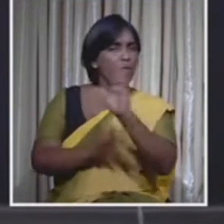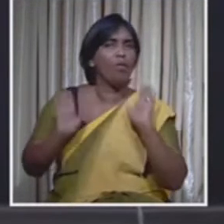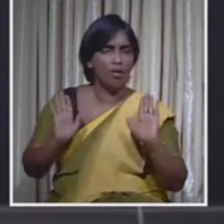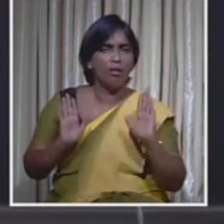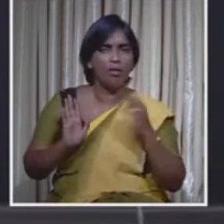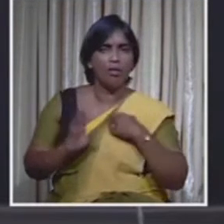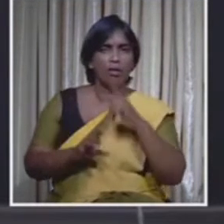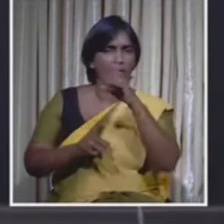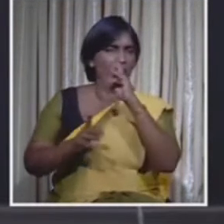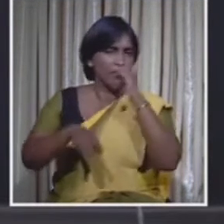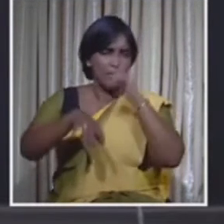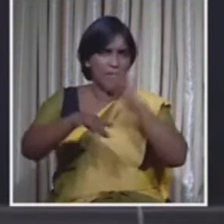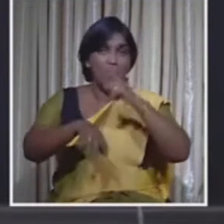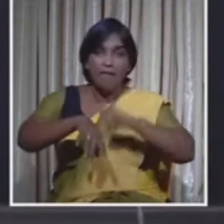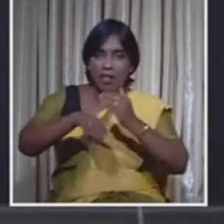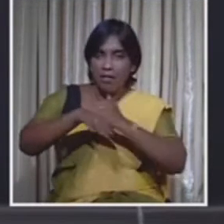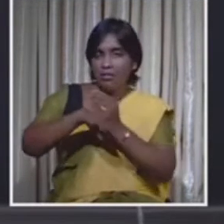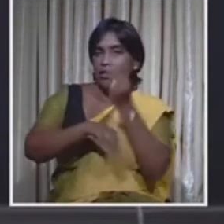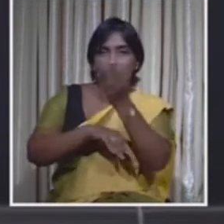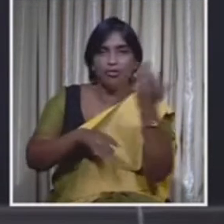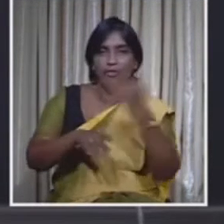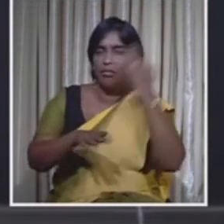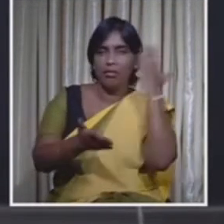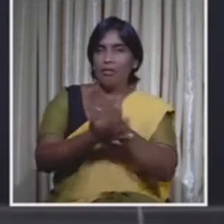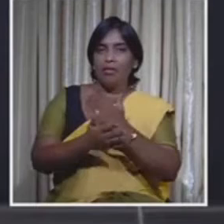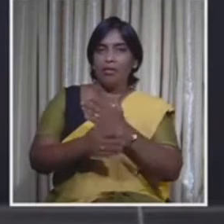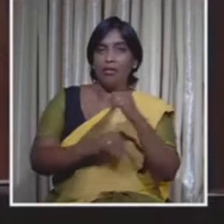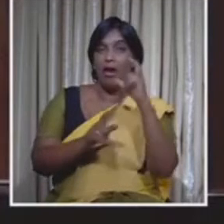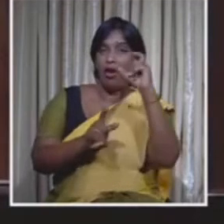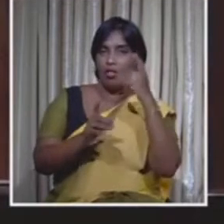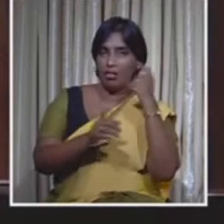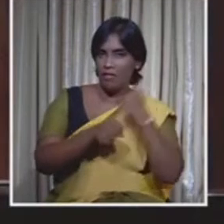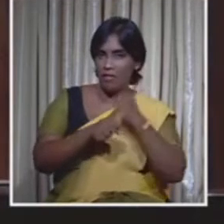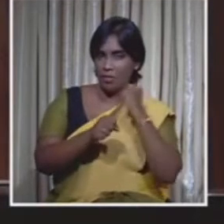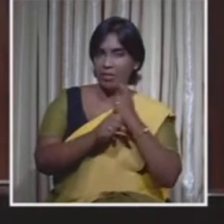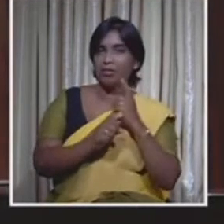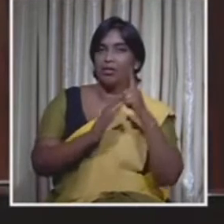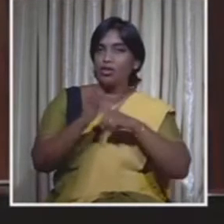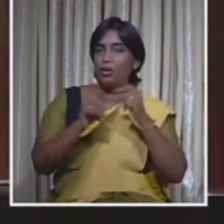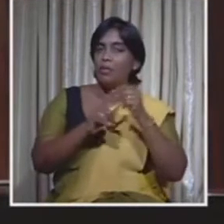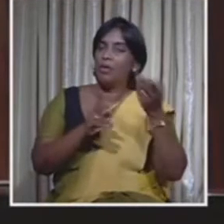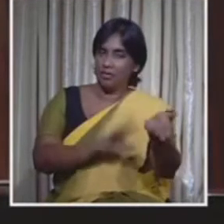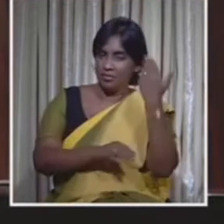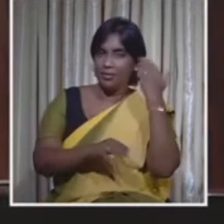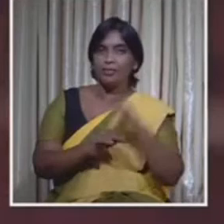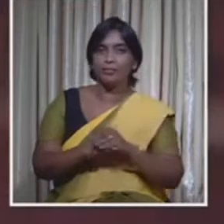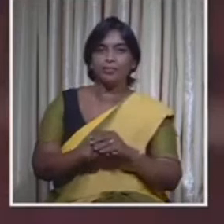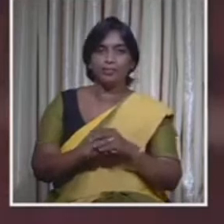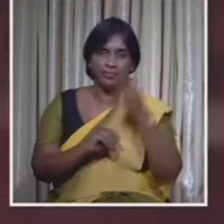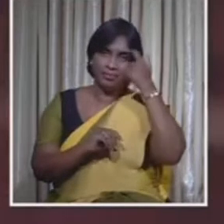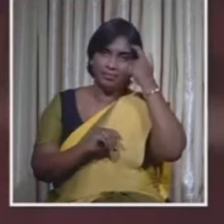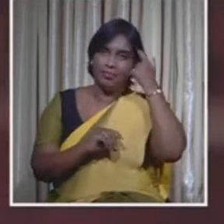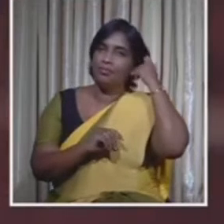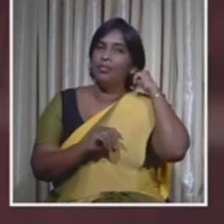දුන්නා දෙවරක් මම දෙවරක් දැනුම් දුන්නා ගරු ඔබතුමා කරන්නේ ආණ්ඩුවේ කොන්දරත් එකක් ගරු ජොන්ස් මහත්තයා කතා කරා ප්‍රශ්න ආරුද නන්තිතුමනි